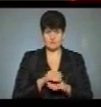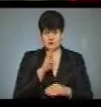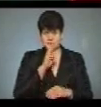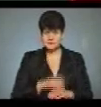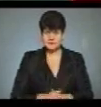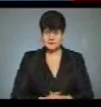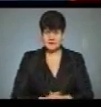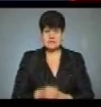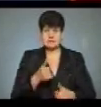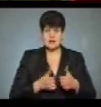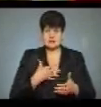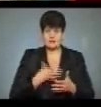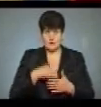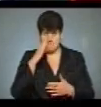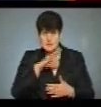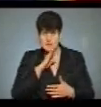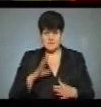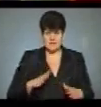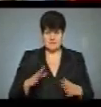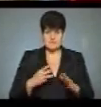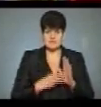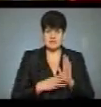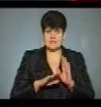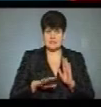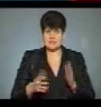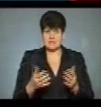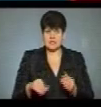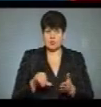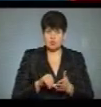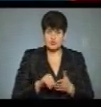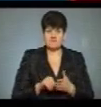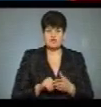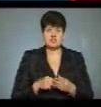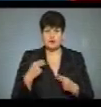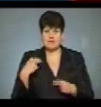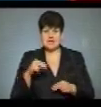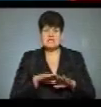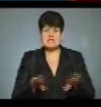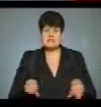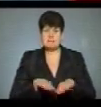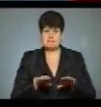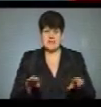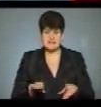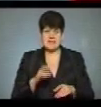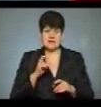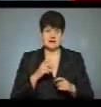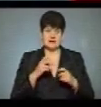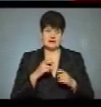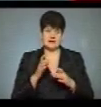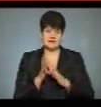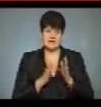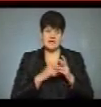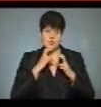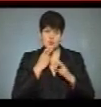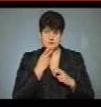Змагалися зі своїми батьками та тренерами. 80 дітей взяли участь у чемпіонаті з плавання «Різдвяні усмішки» в Тернополі.